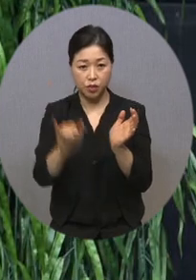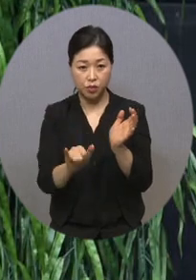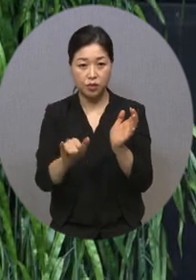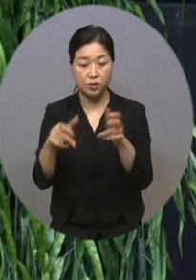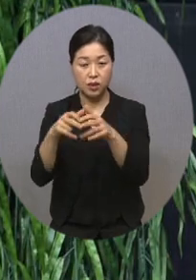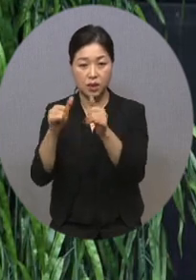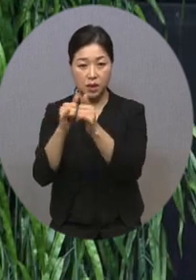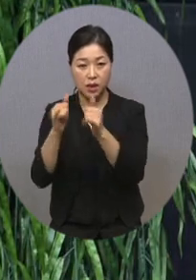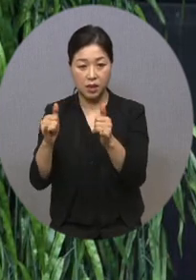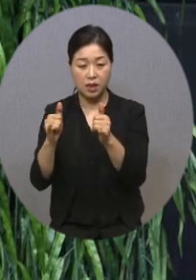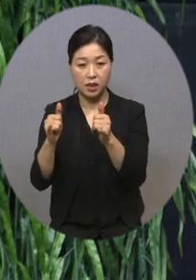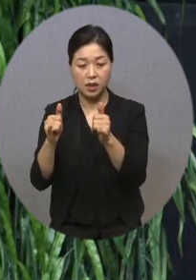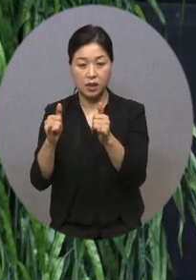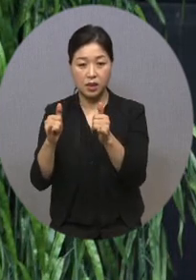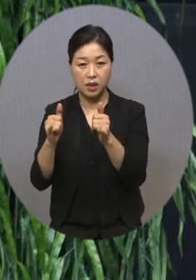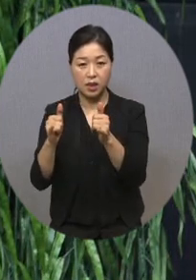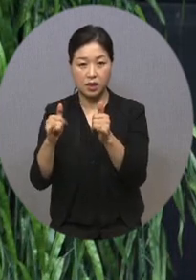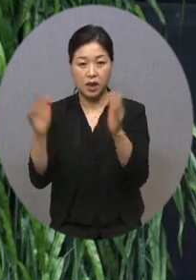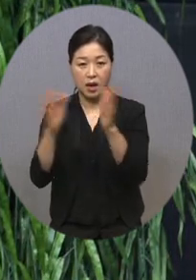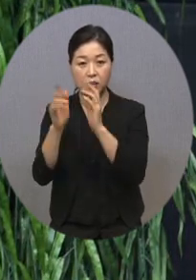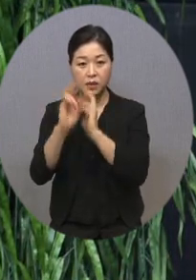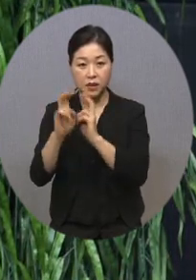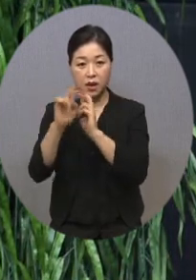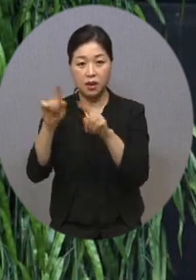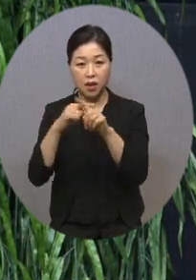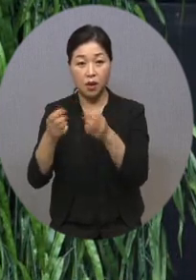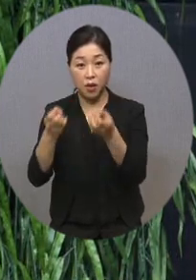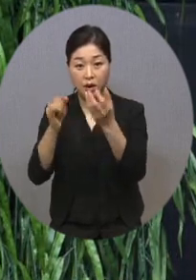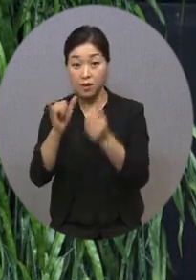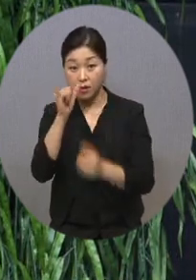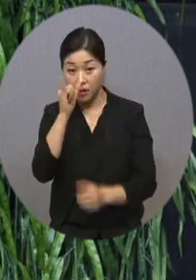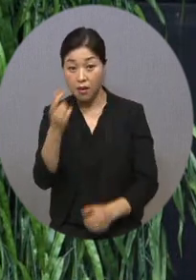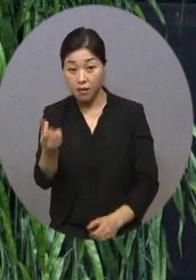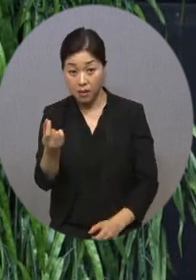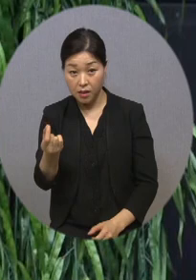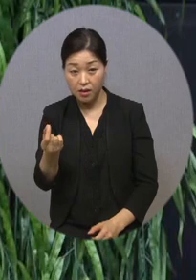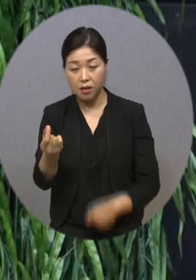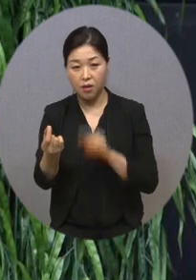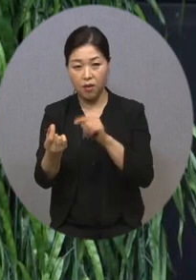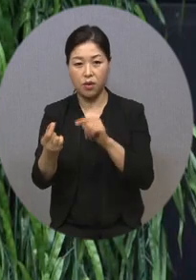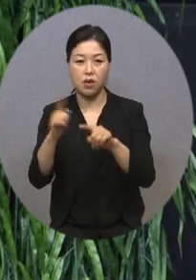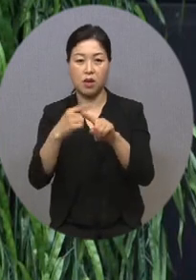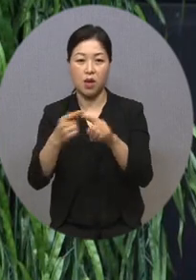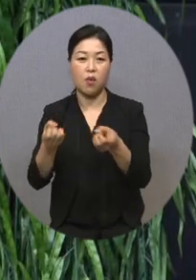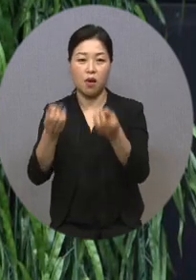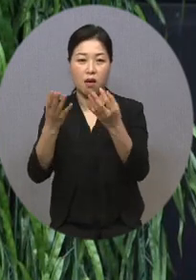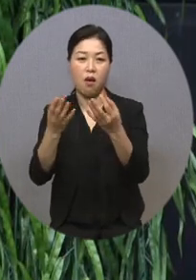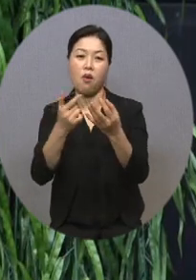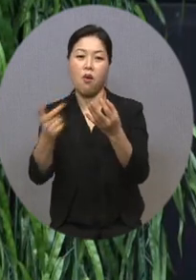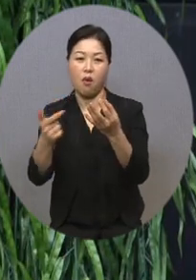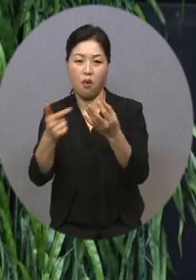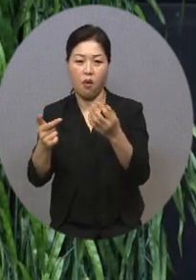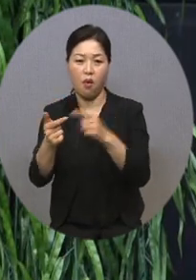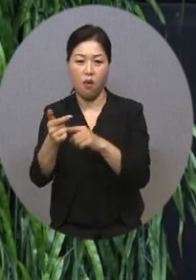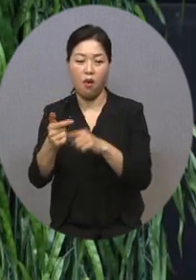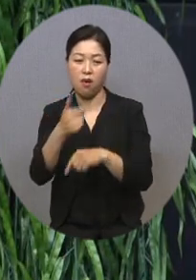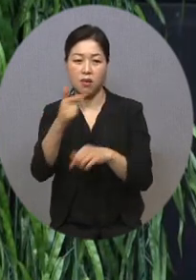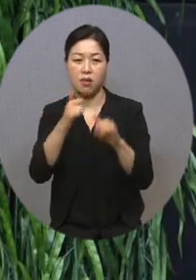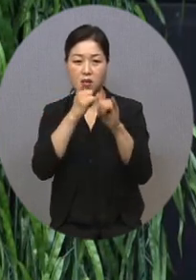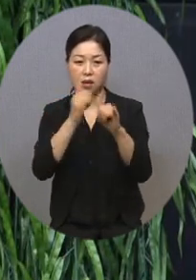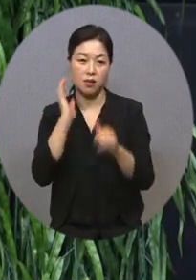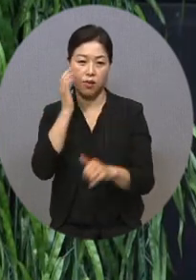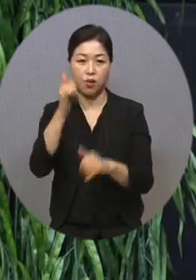그 장애인 합창대회가 있더라고요. 근데 그 대회가 커가지고 대상이